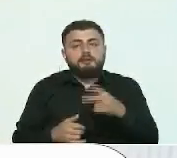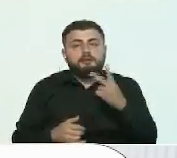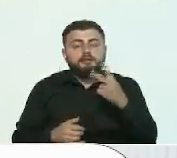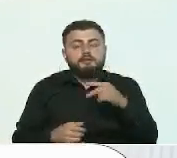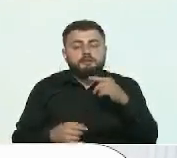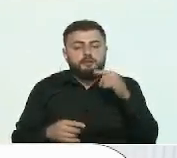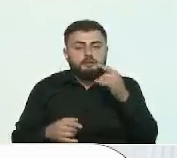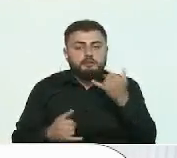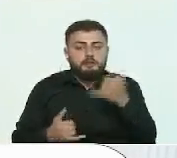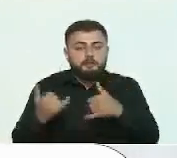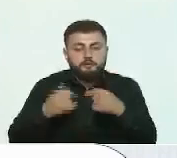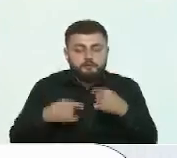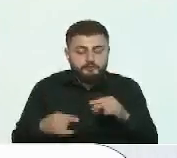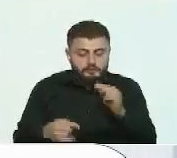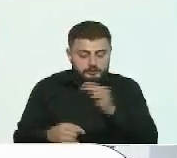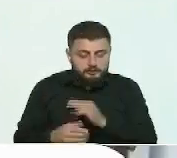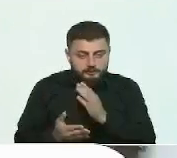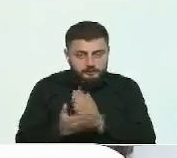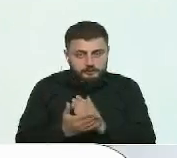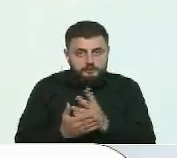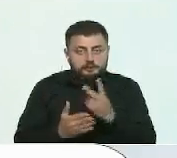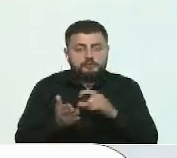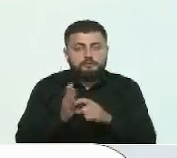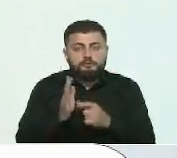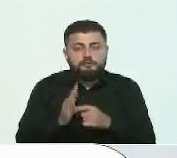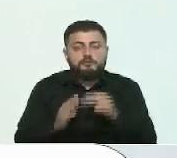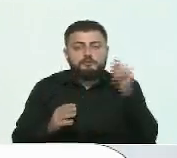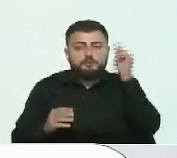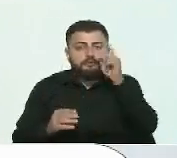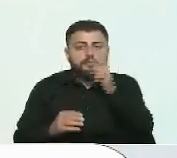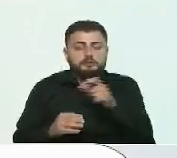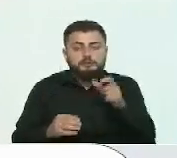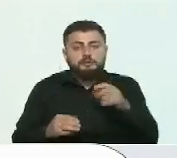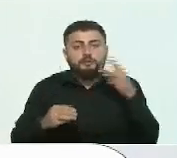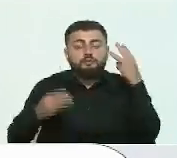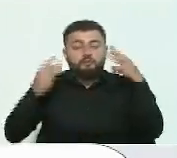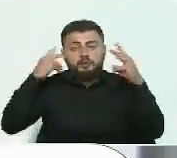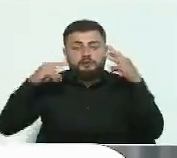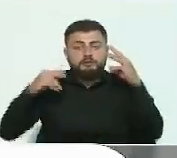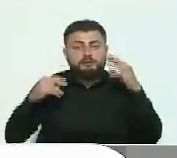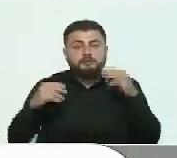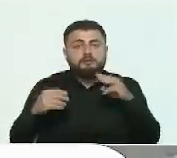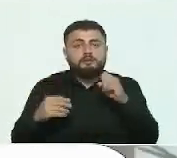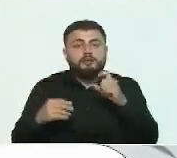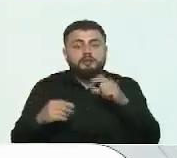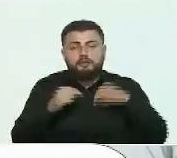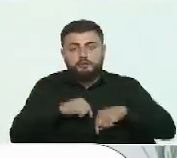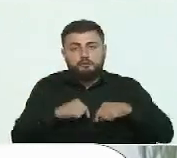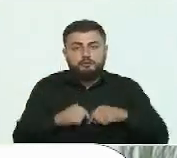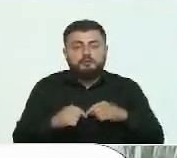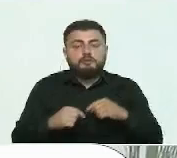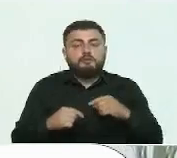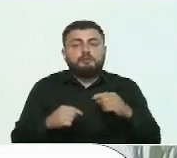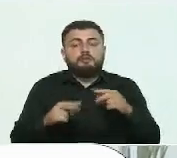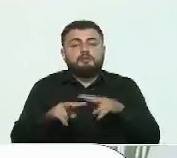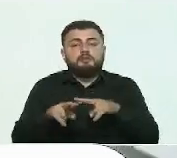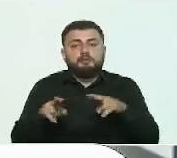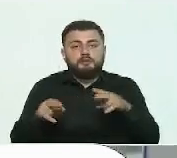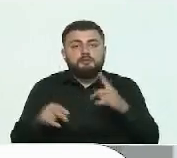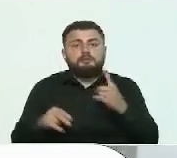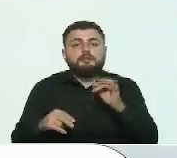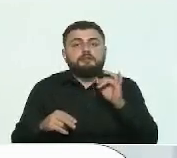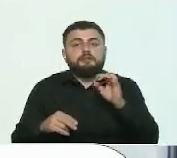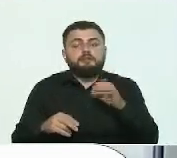fəaliyyət göstərir. Və ən mühimi ondan ibarətdir ki, şagirdlərin müasir texnologiyalardan istifadəsi qaydasına əsasən də bir